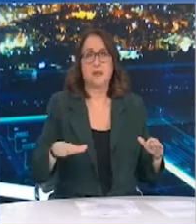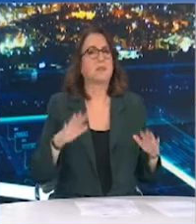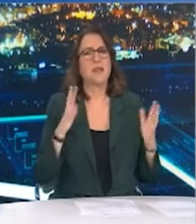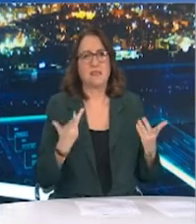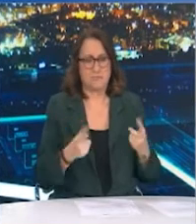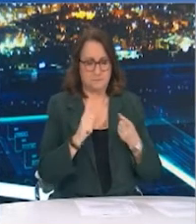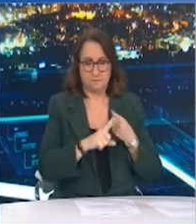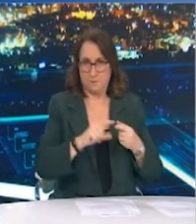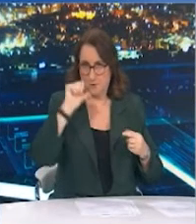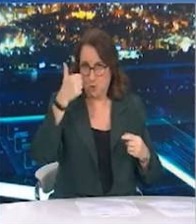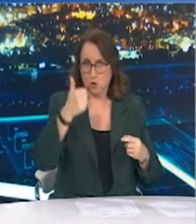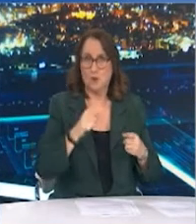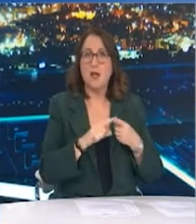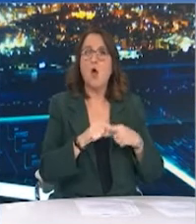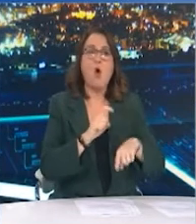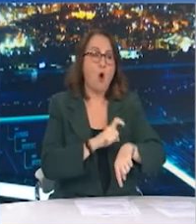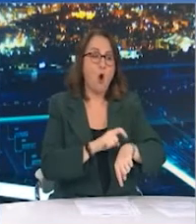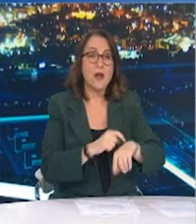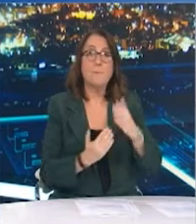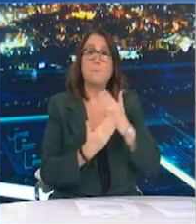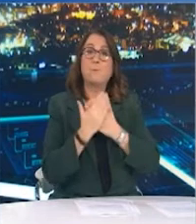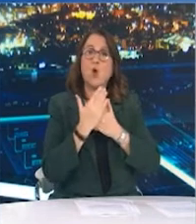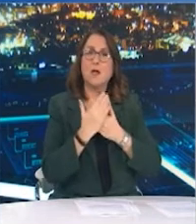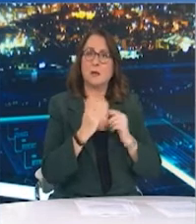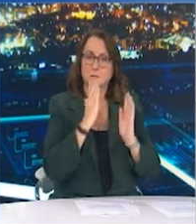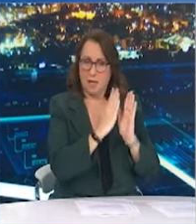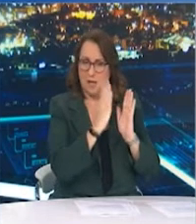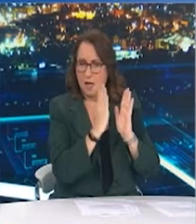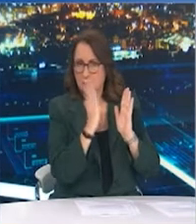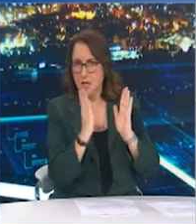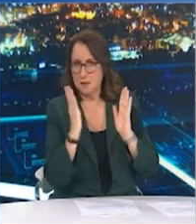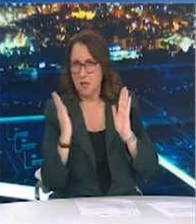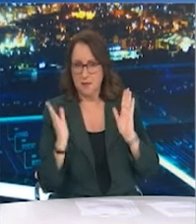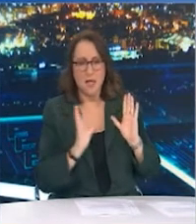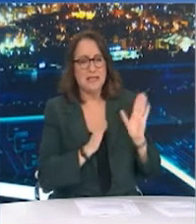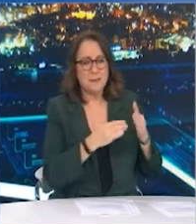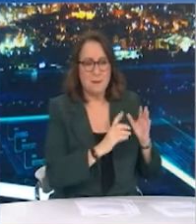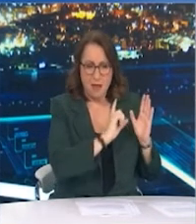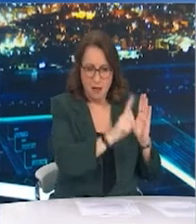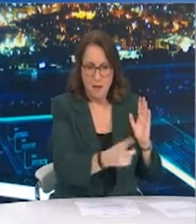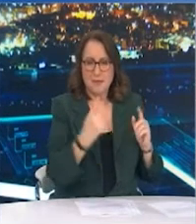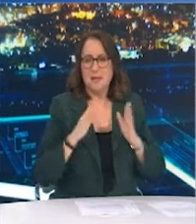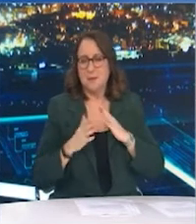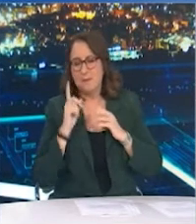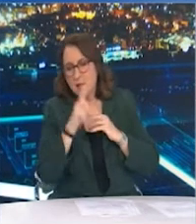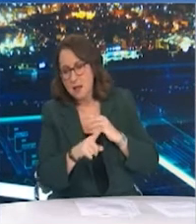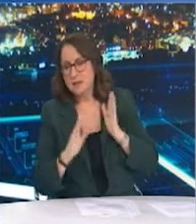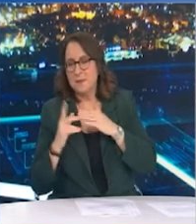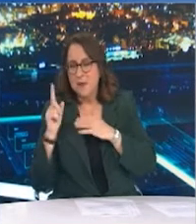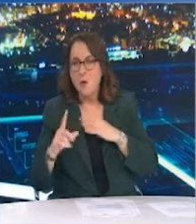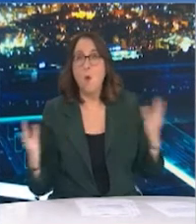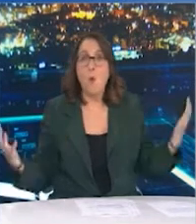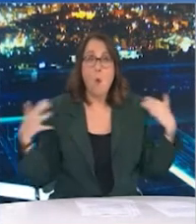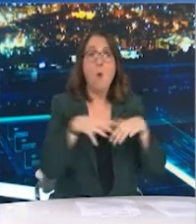edu.testing.gov.gr. Υπάρχει πρόβλεψη για διαφοροποιημένη ώρα προσέλευσης και αναχώρησης ανά ομάδες θυμάτων όπου αυτό είναι εφικτό και αναγκαίο,